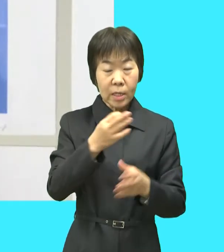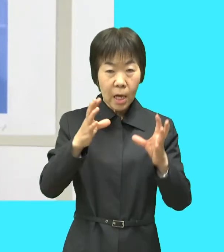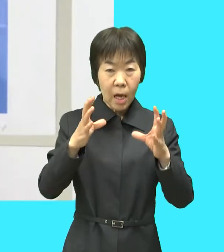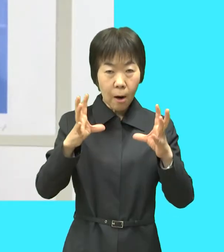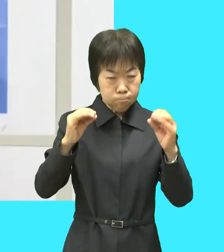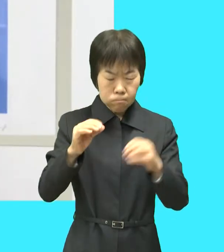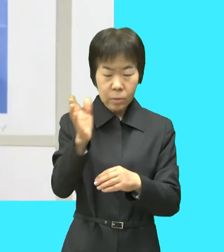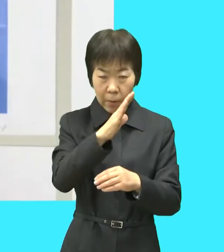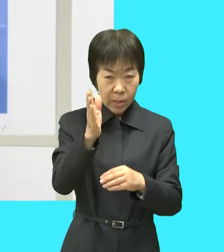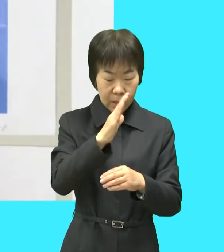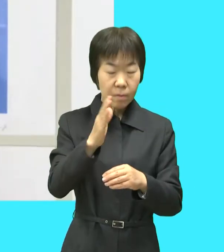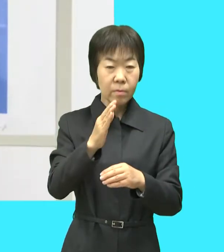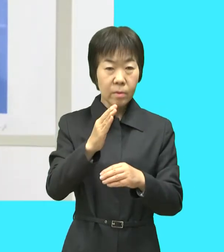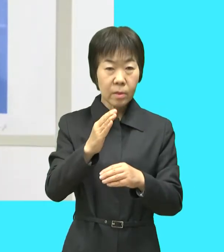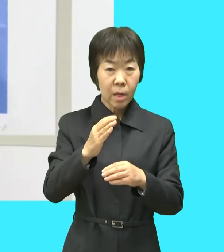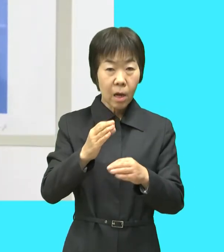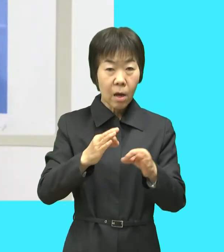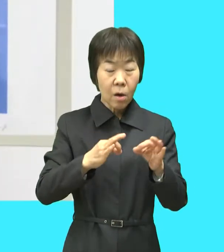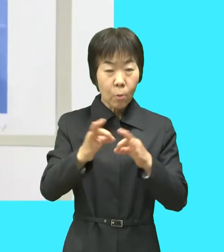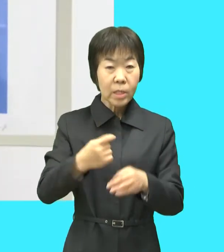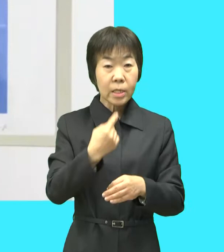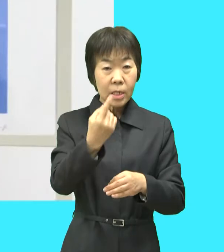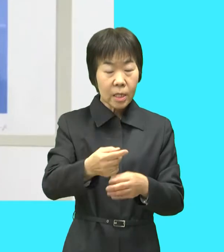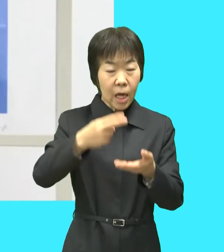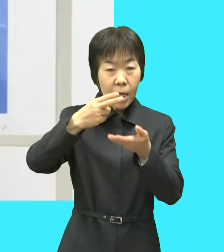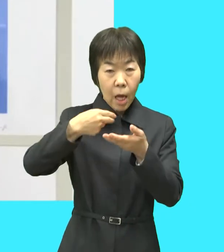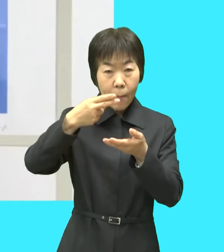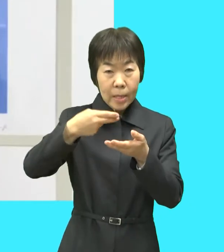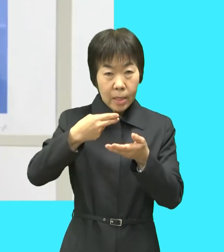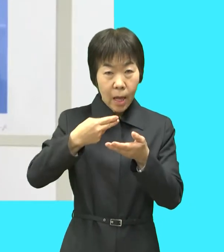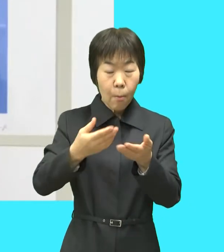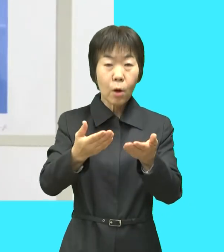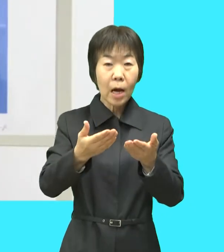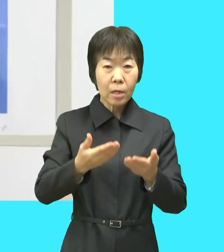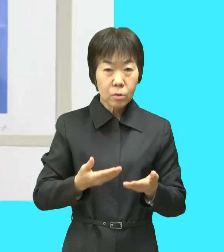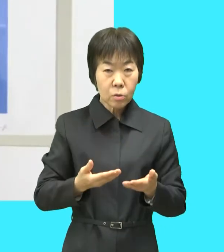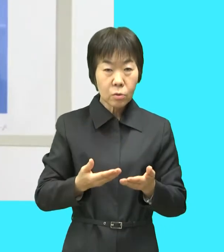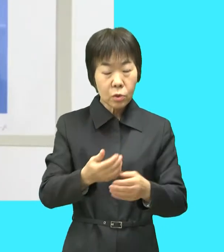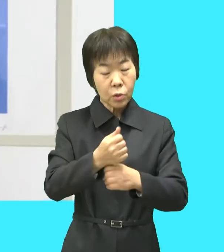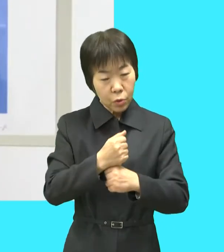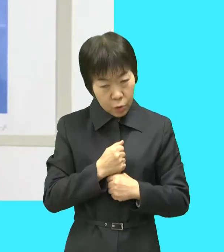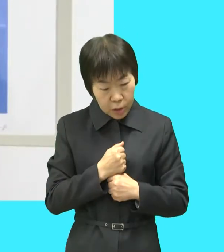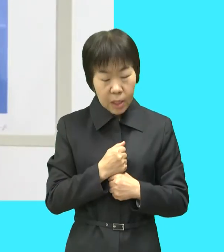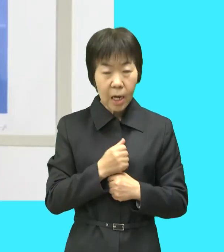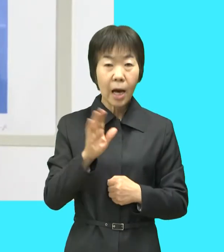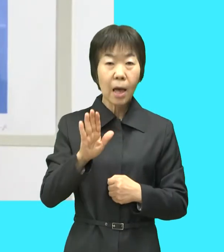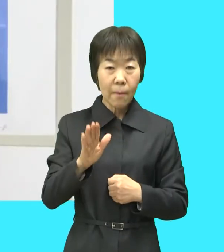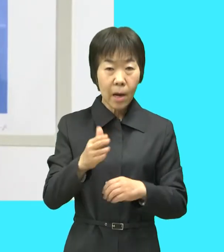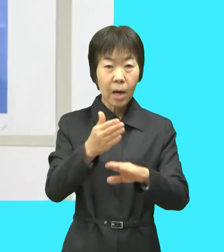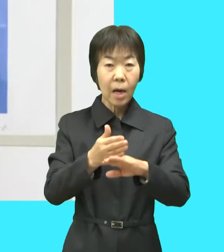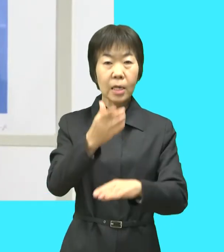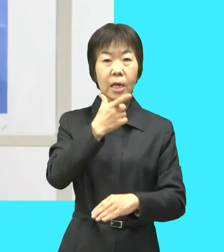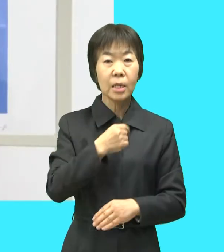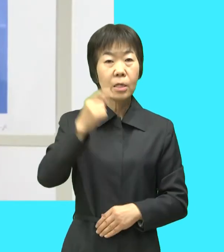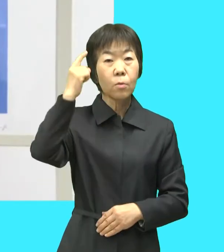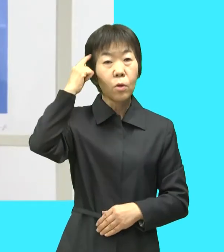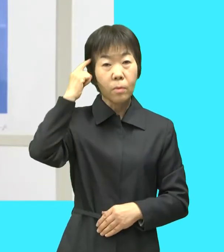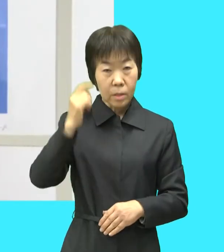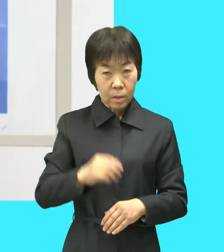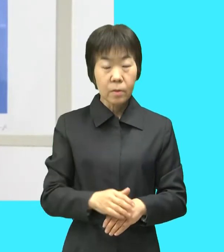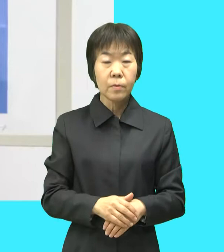でそういうお店を利用していただけるということに気を配っていただけると本当にありがたいと思います